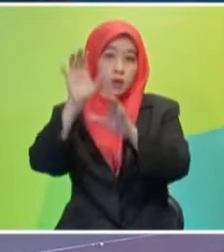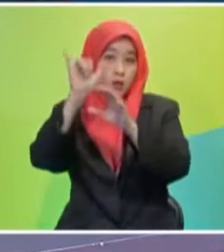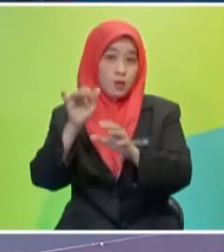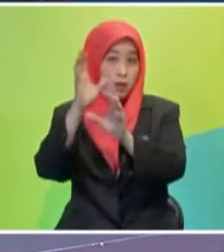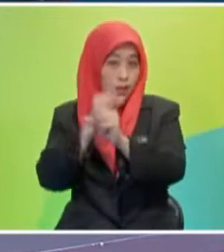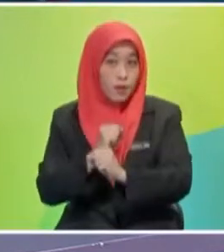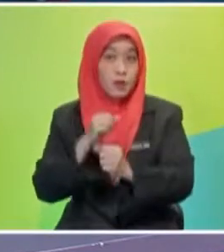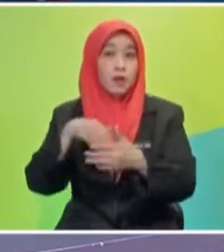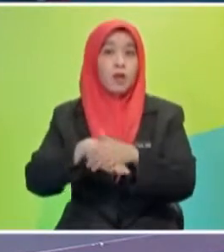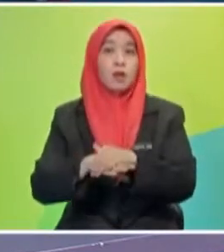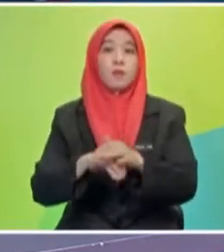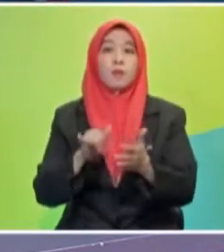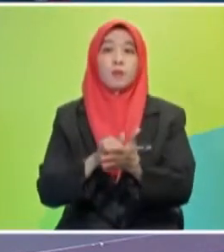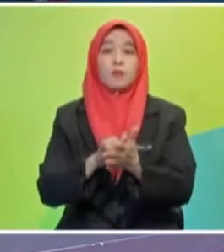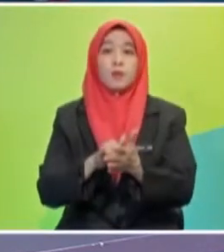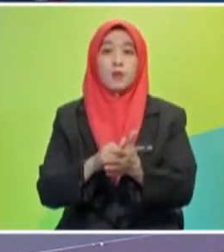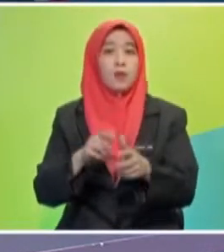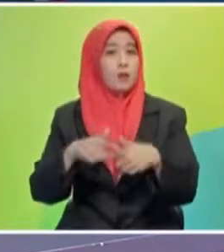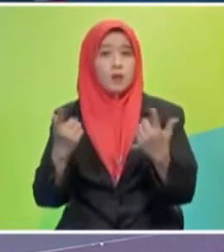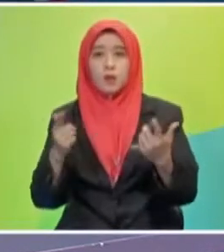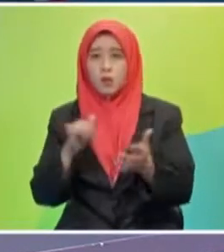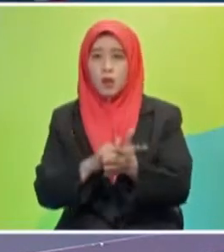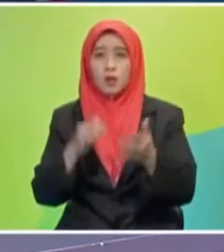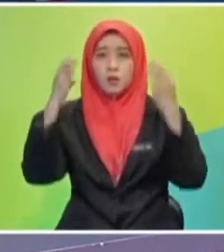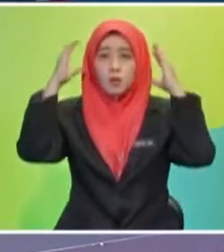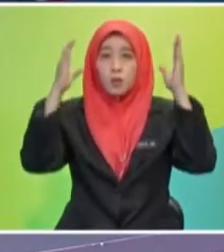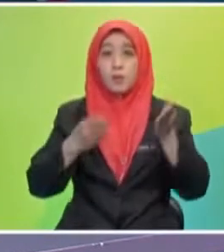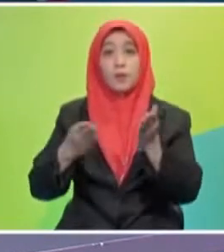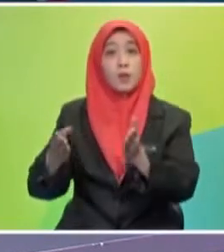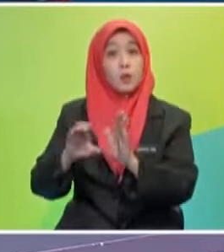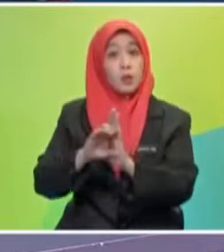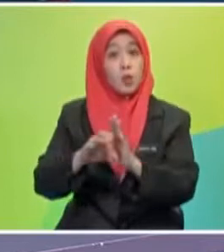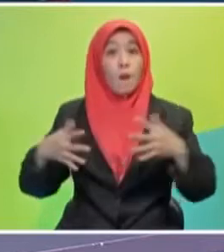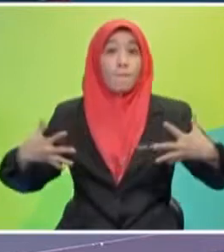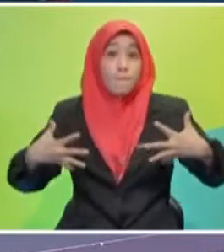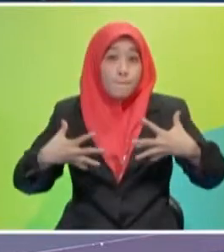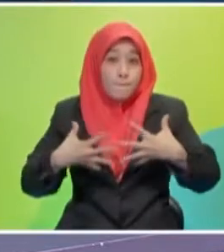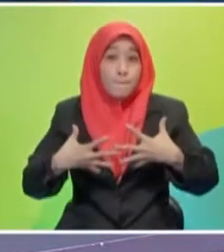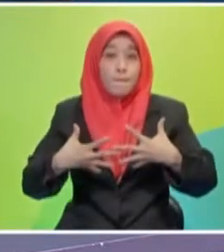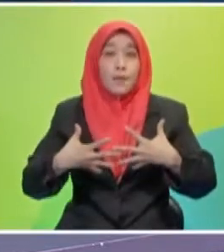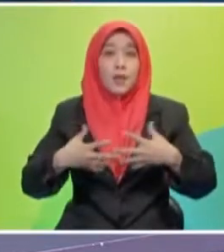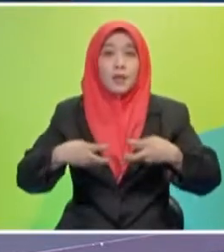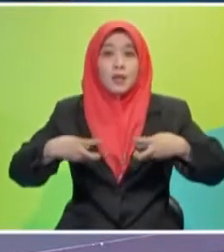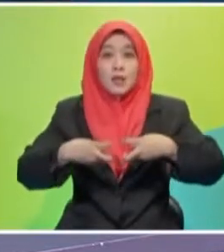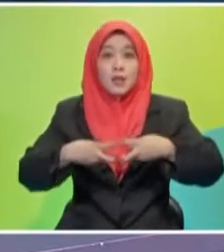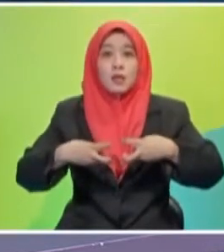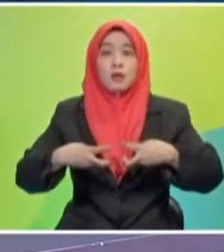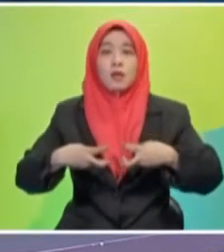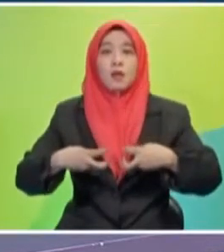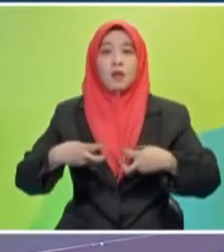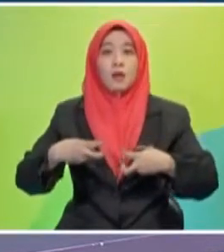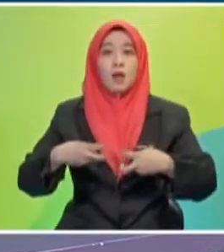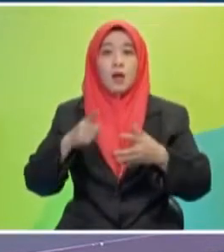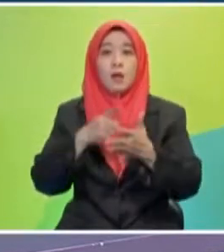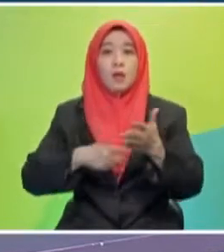foto sayang betul saya pada risiko bagi contoh pagar ada di dalam pengetahuan Iman apalagi